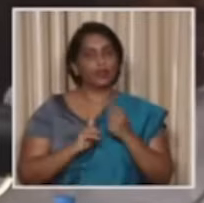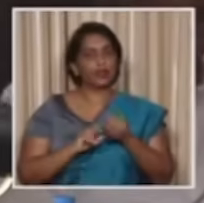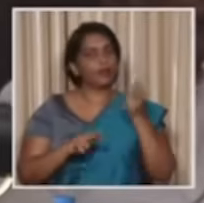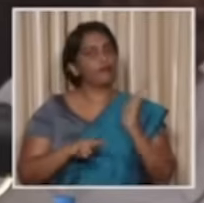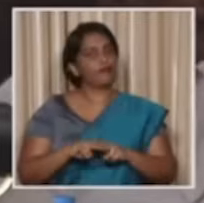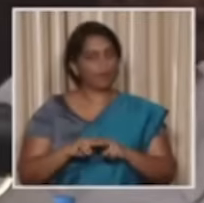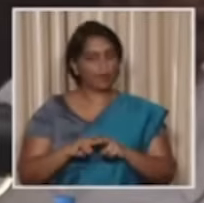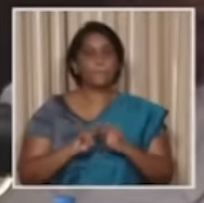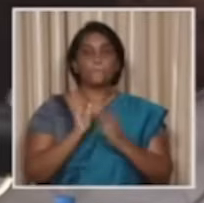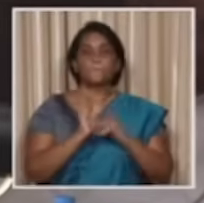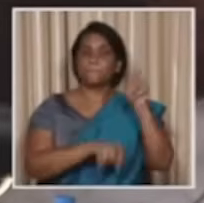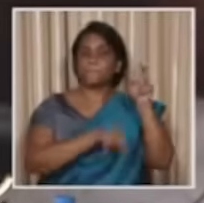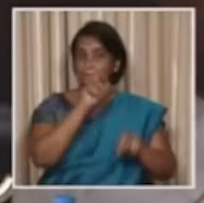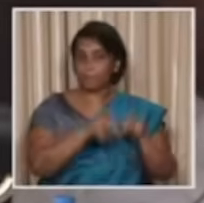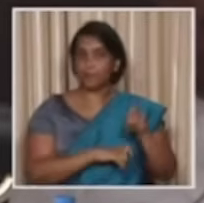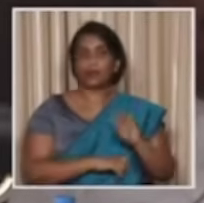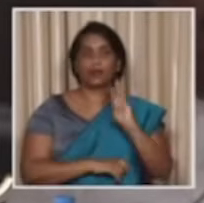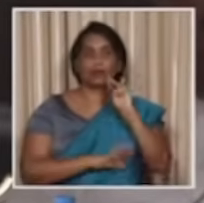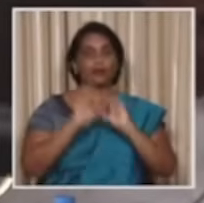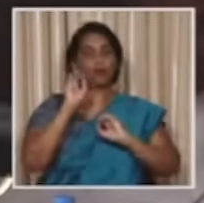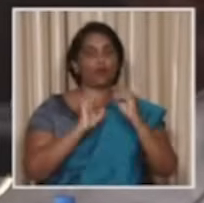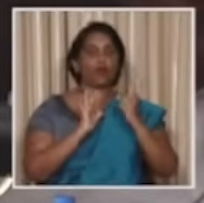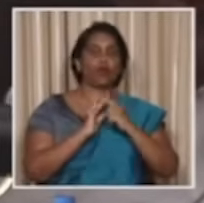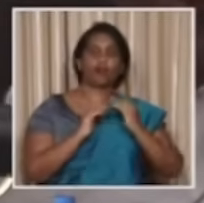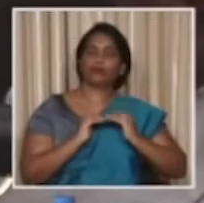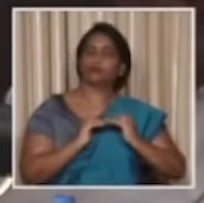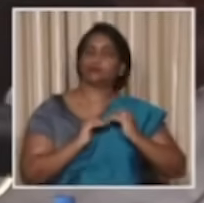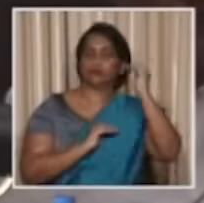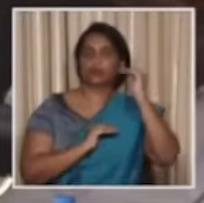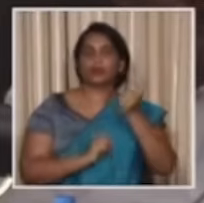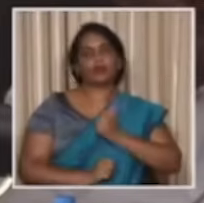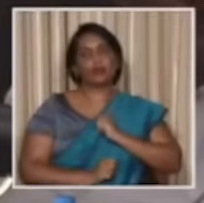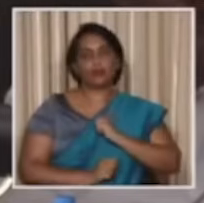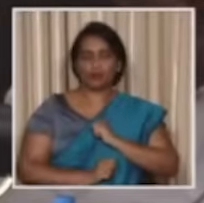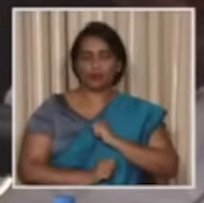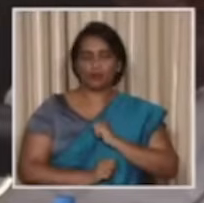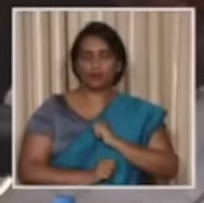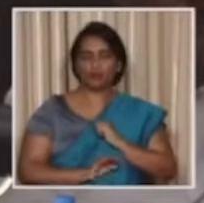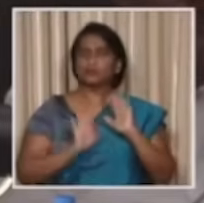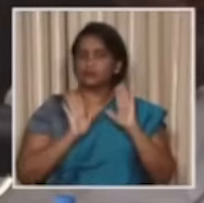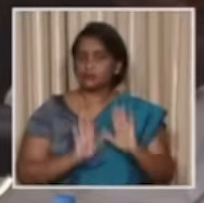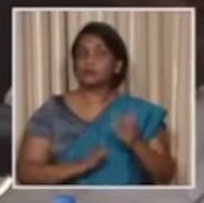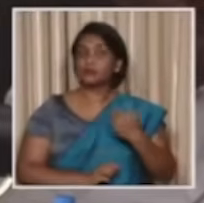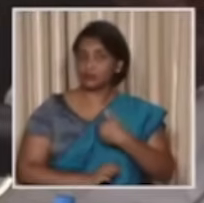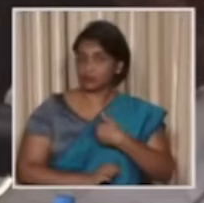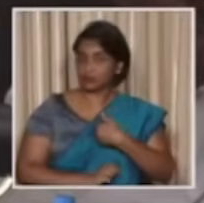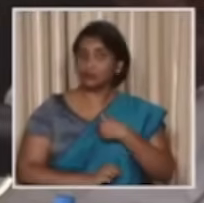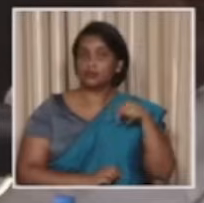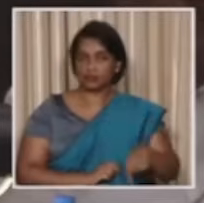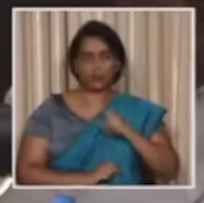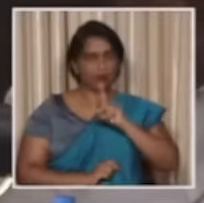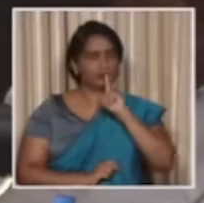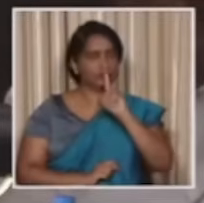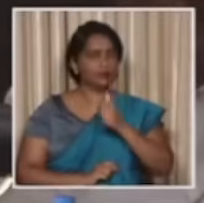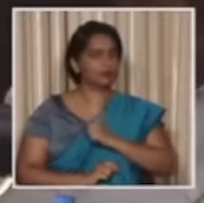අරමුදලේ සමාජිකයෝ මේ 130 පොලිය වැඩි කිරීමට එකඟ වෙන්නේ. නමුත් මම මෙතන කියන්න